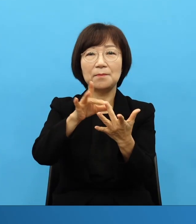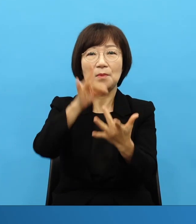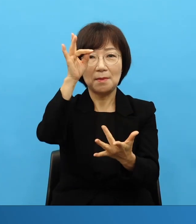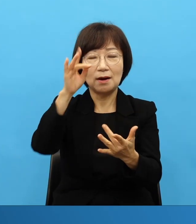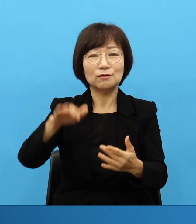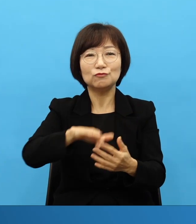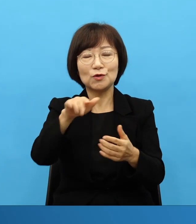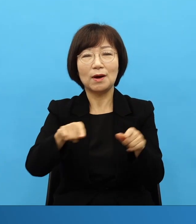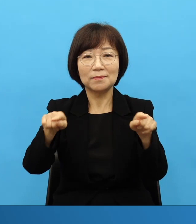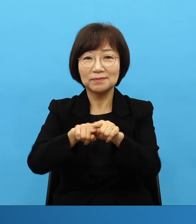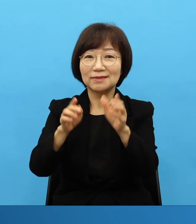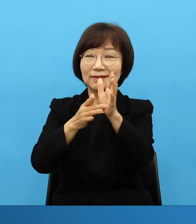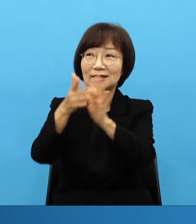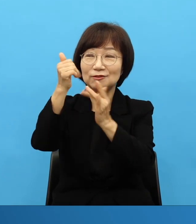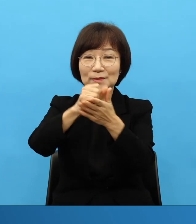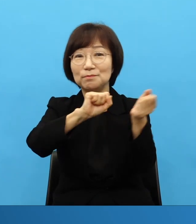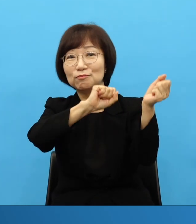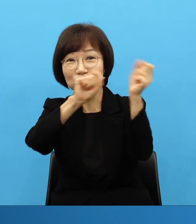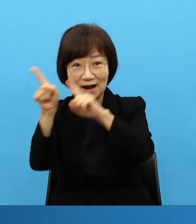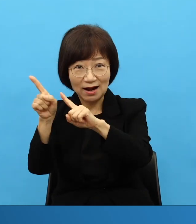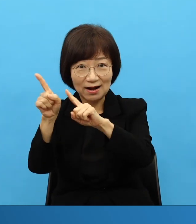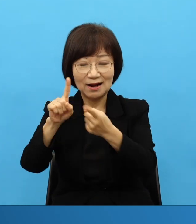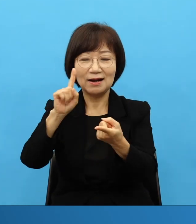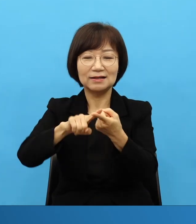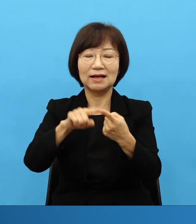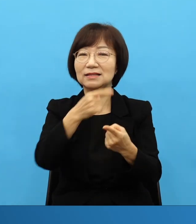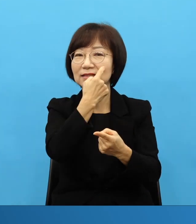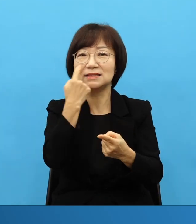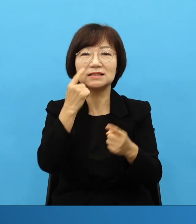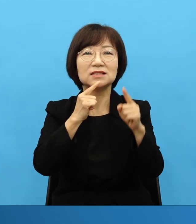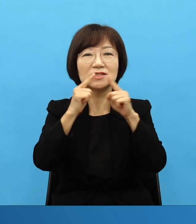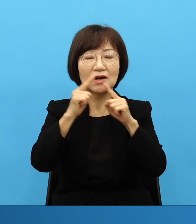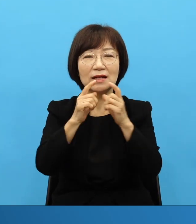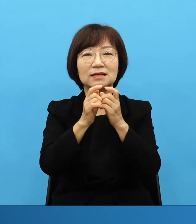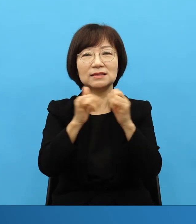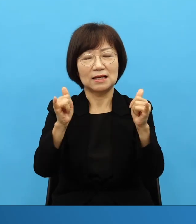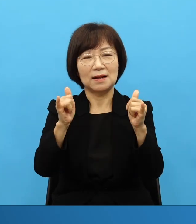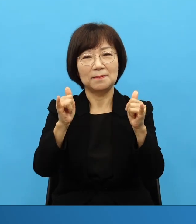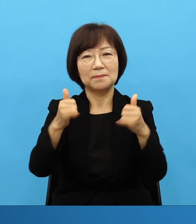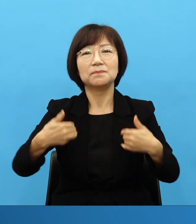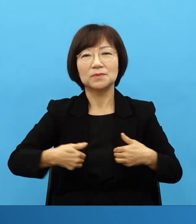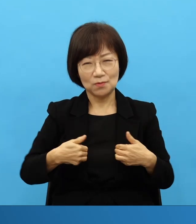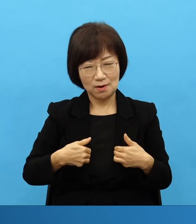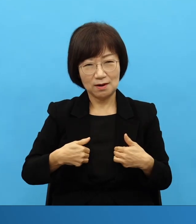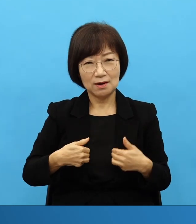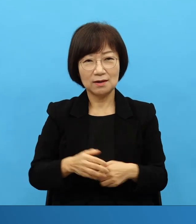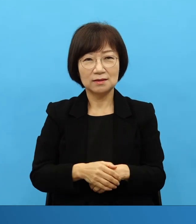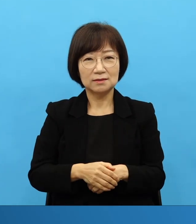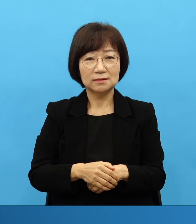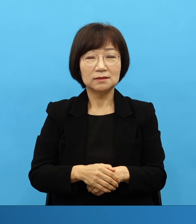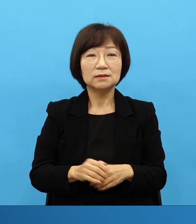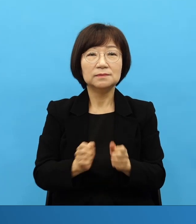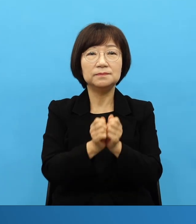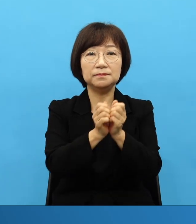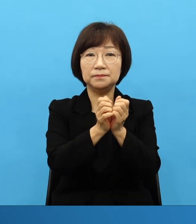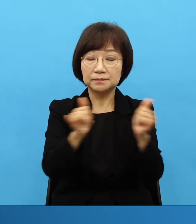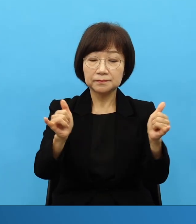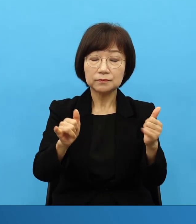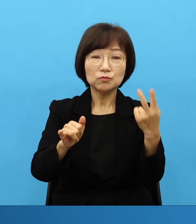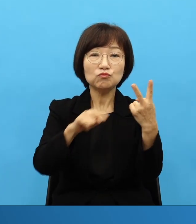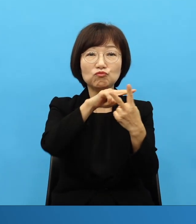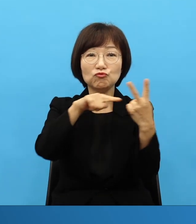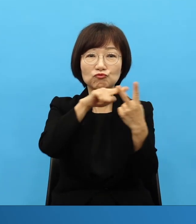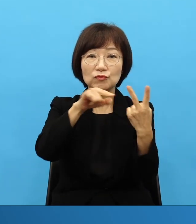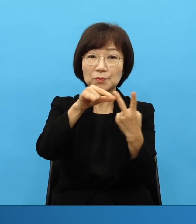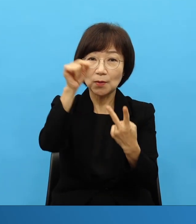세워 우리와 더불어 예수께서 부활하심을 증언할 사람이 되게 하여라 하리라 하거늘. 그들이 두 사람을